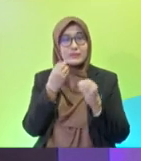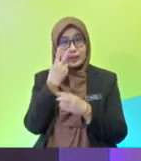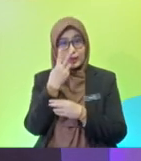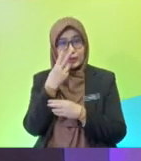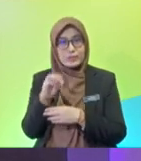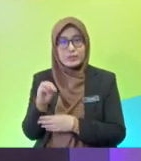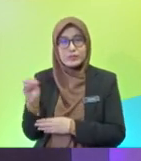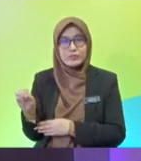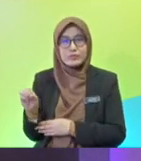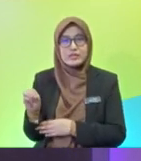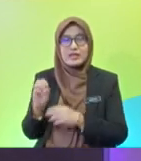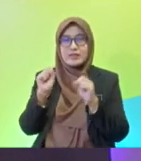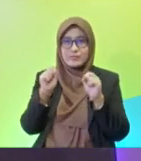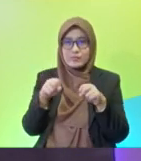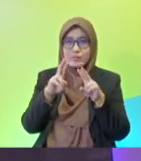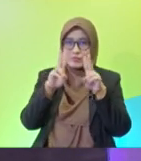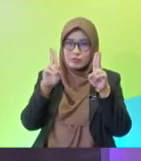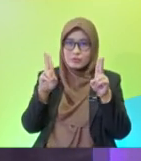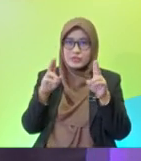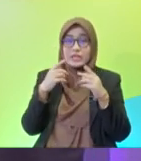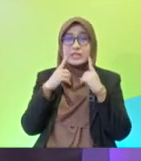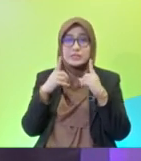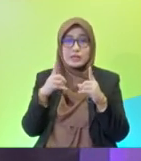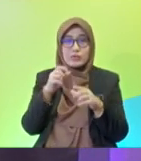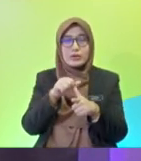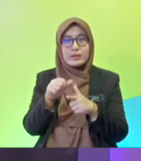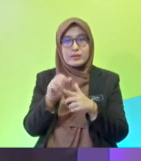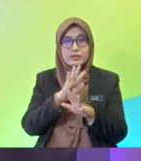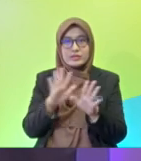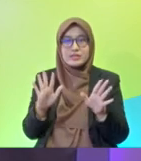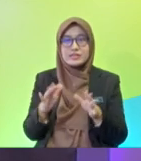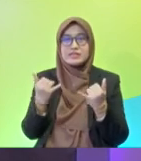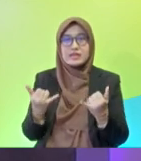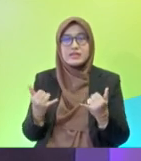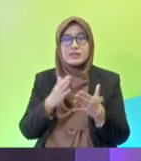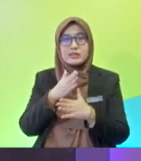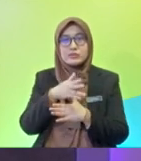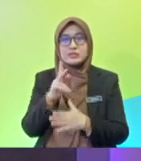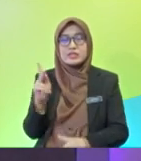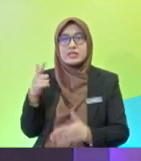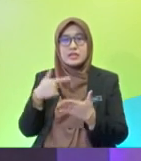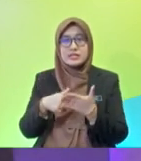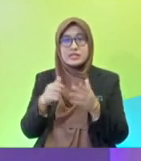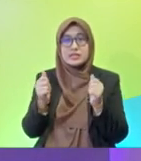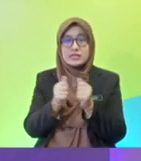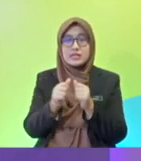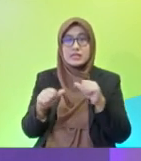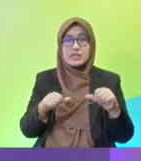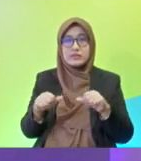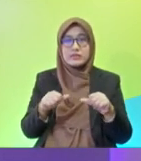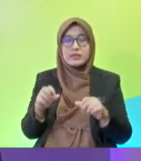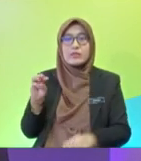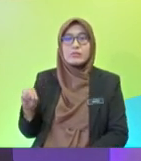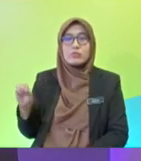yang baik tadi Oke jadi kita teruskan dengan eee activity ini murid perlu Pilih